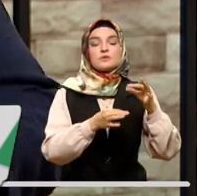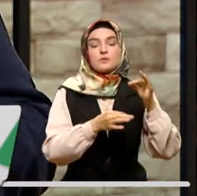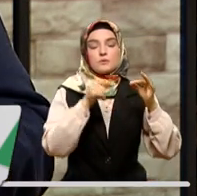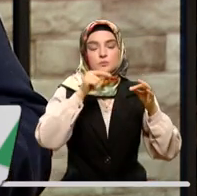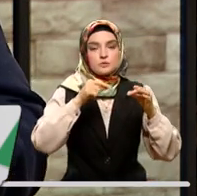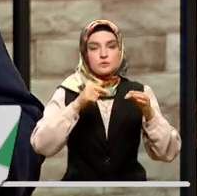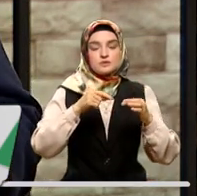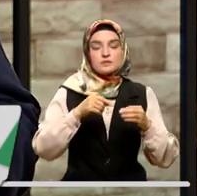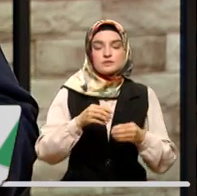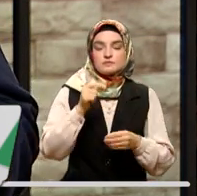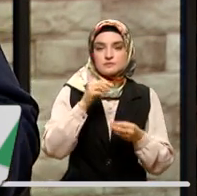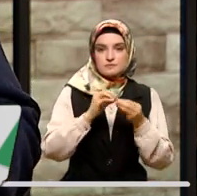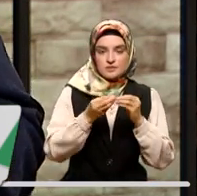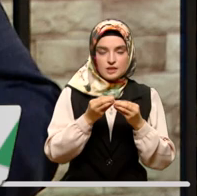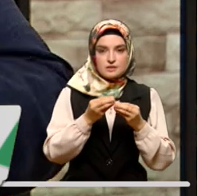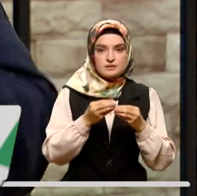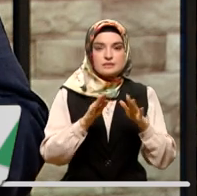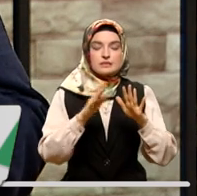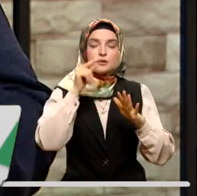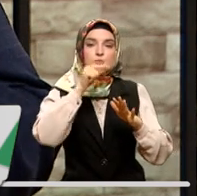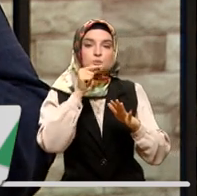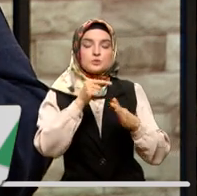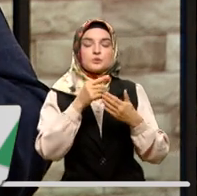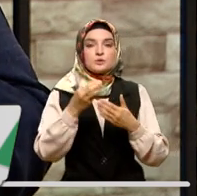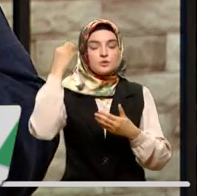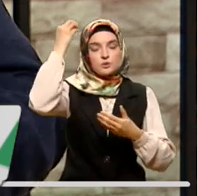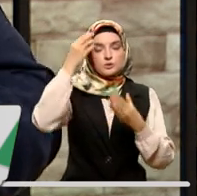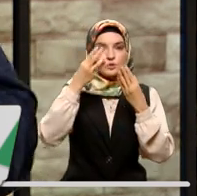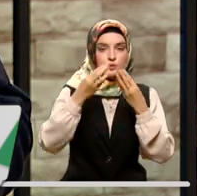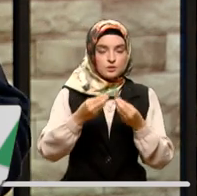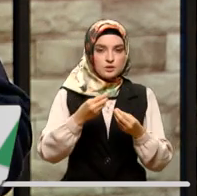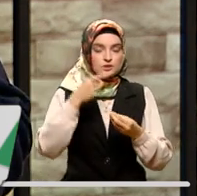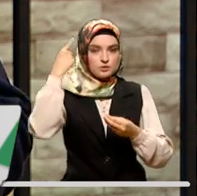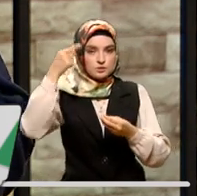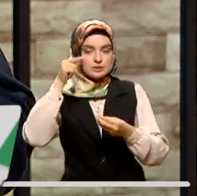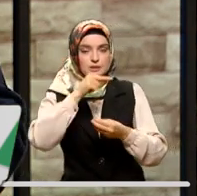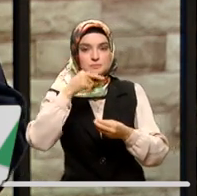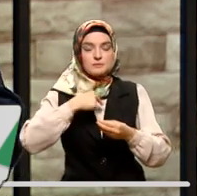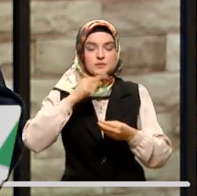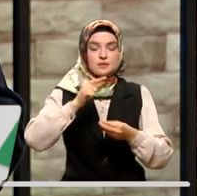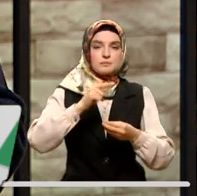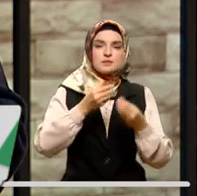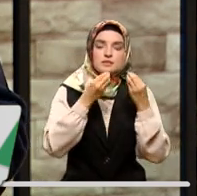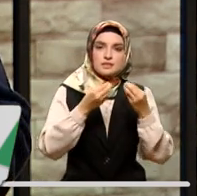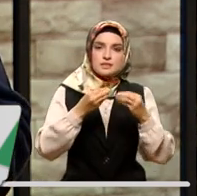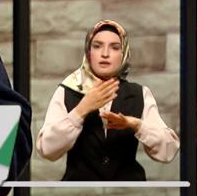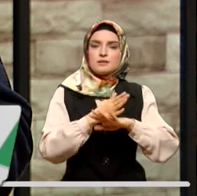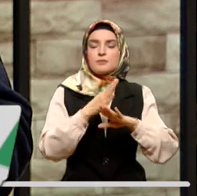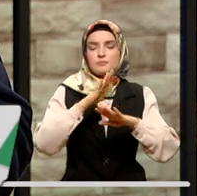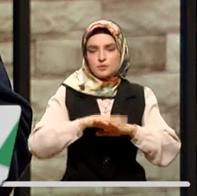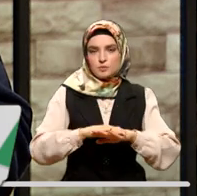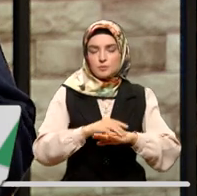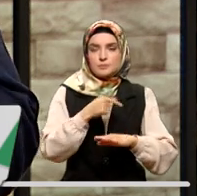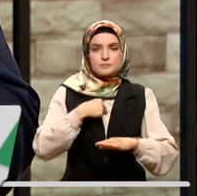zaman, vatandaş olarak, halk olarak bunu düşündüğümüz zaman hoca bizi bir hayra vesile kılıyor. Ya. Benim aklıma, hayalime getiremeyeceğim